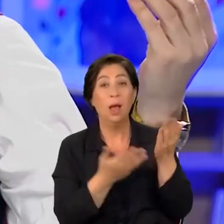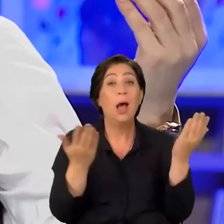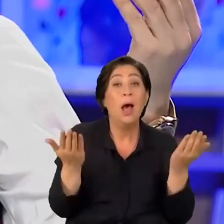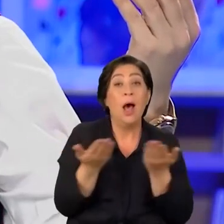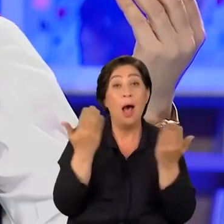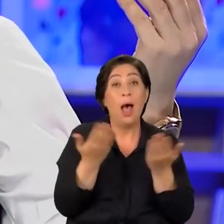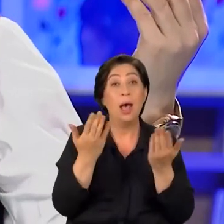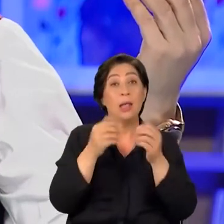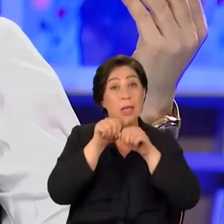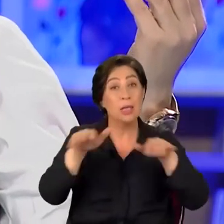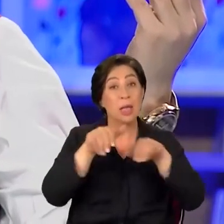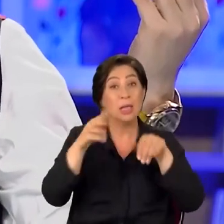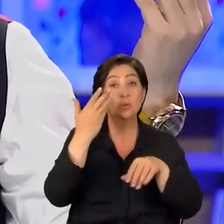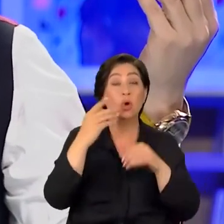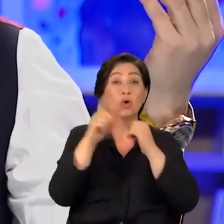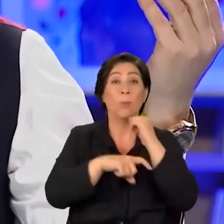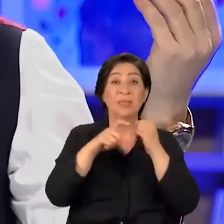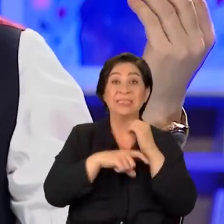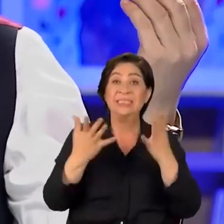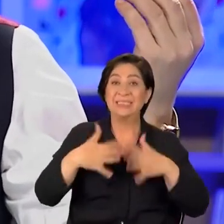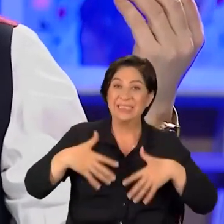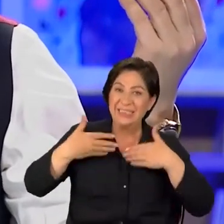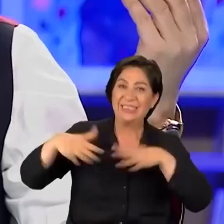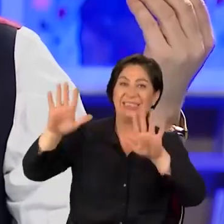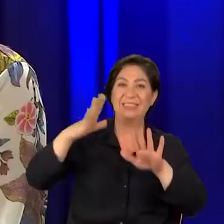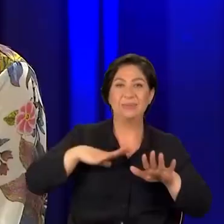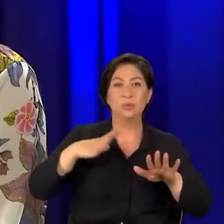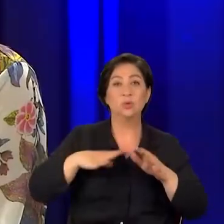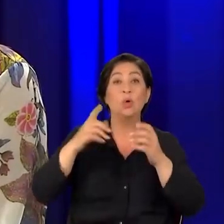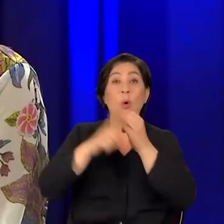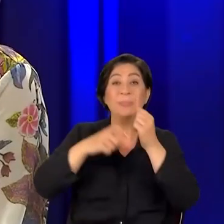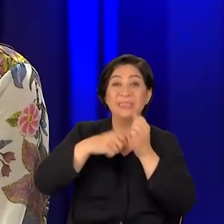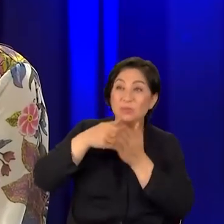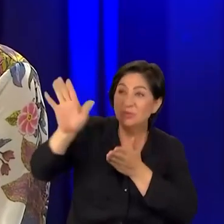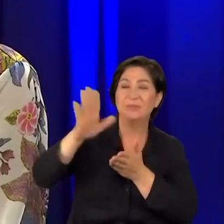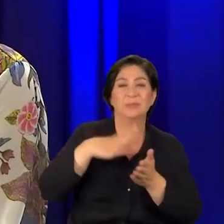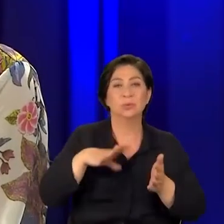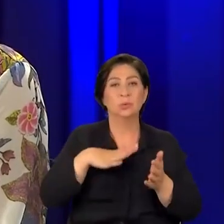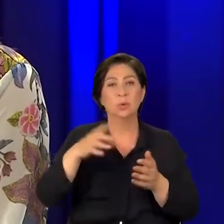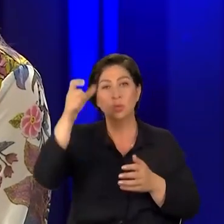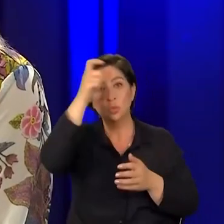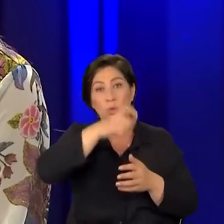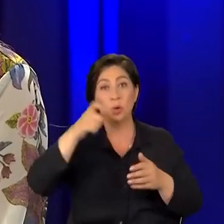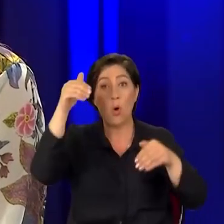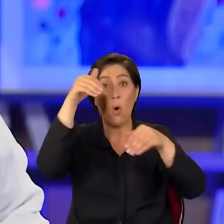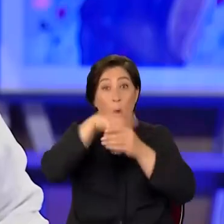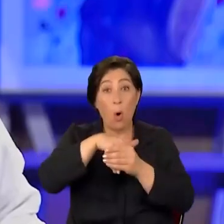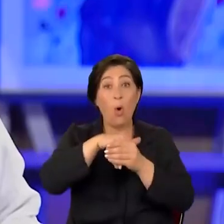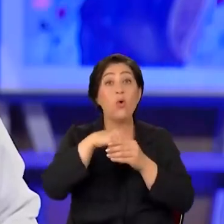Hala bir takım yayınlar izliyorum. Komünizmden nasıl kurtulabiliriz, komünizmden nasıl uzak kalabiliriz gibi. Tüm Türkiye'deki oy